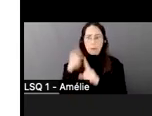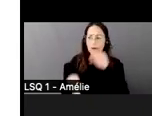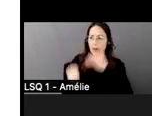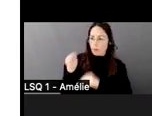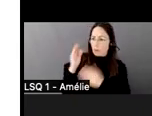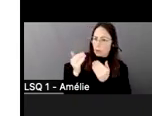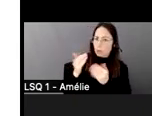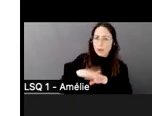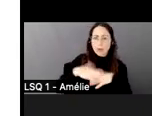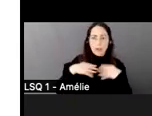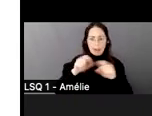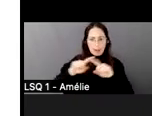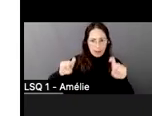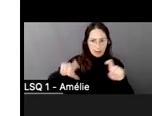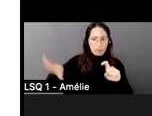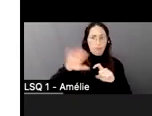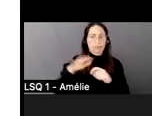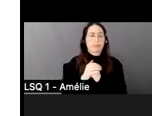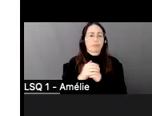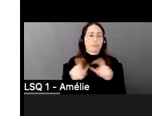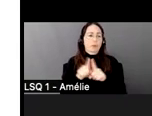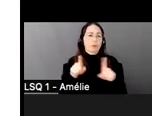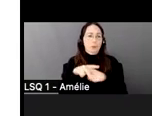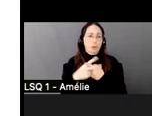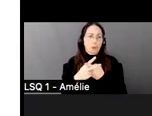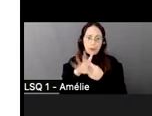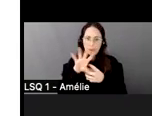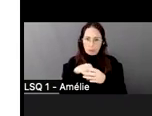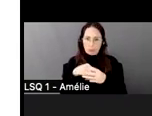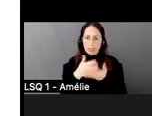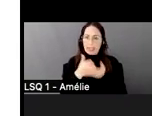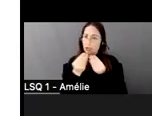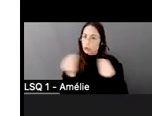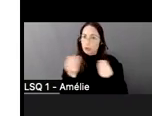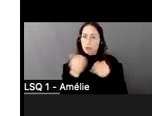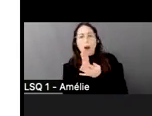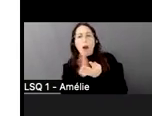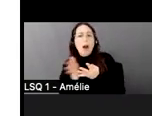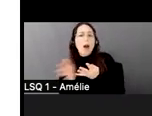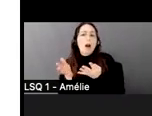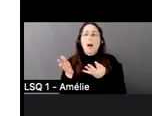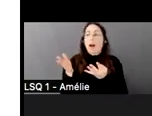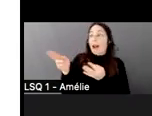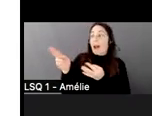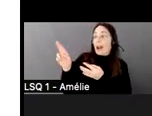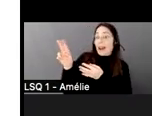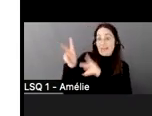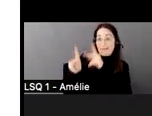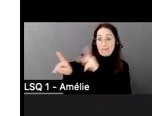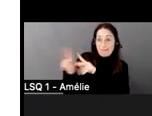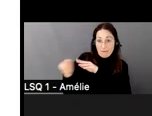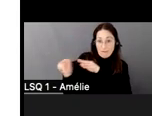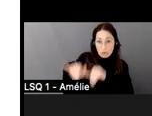en santé. Et aussi, l'outil comprend des ressources vers lesquelles orienter les réfugiés pris en charge par